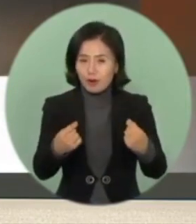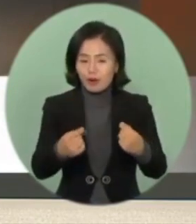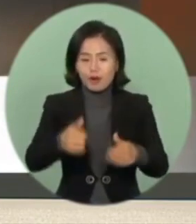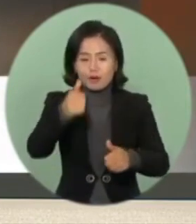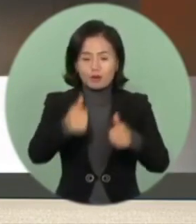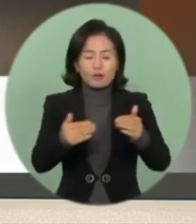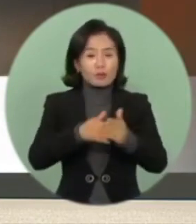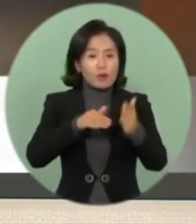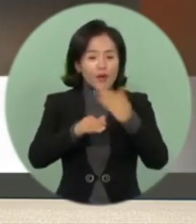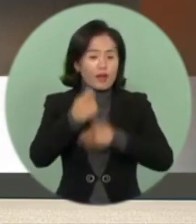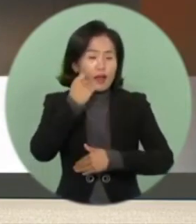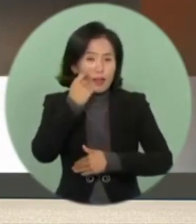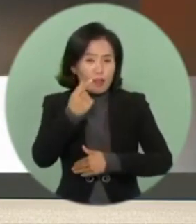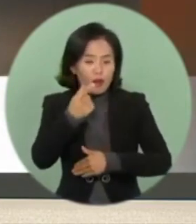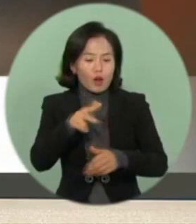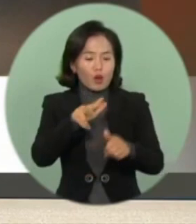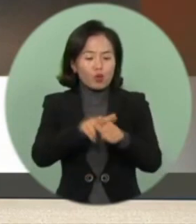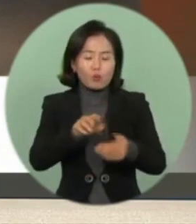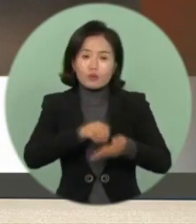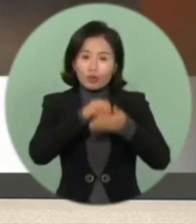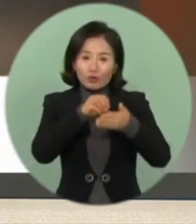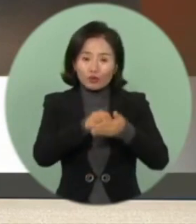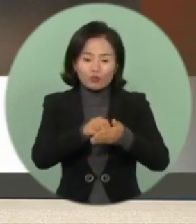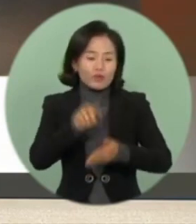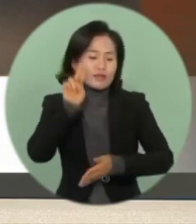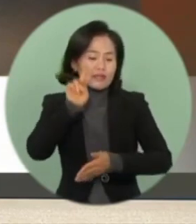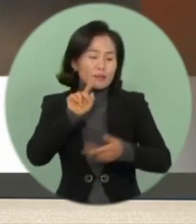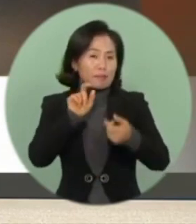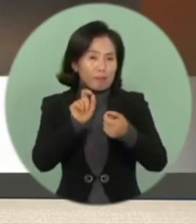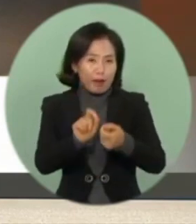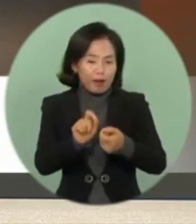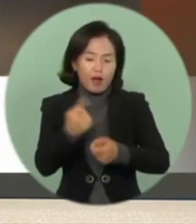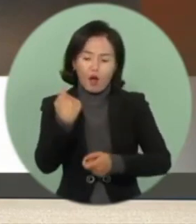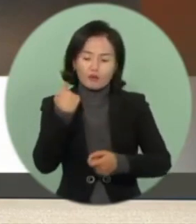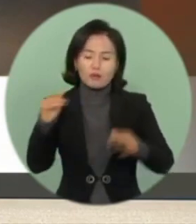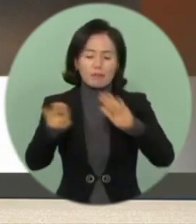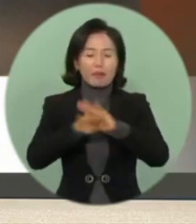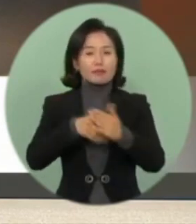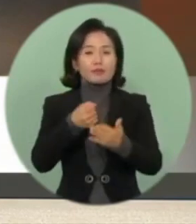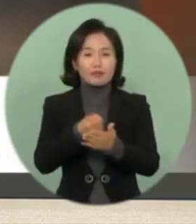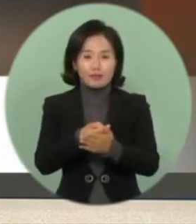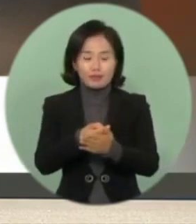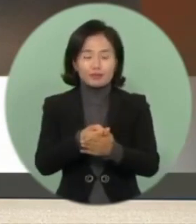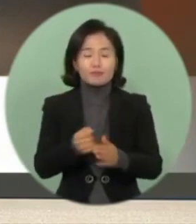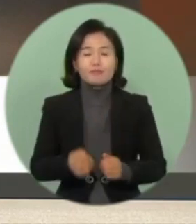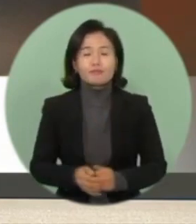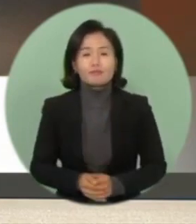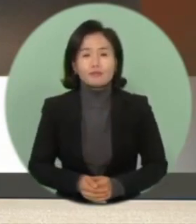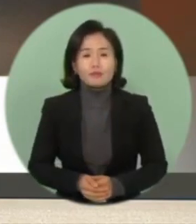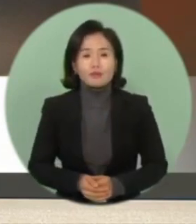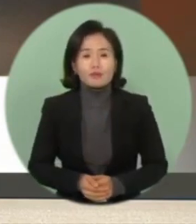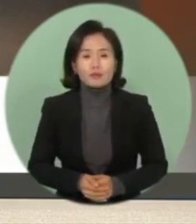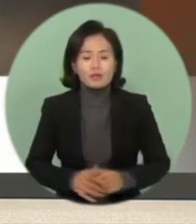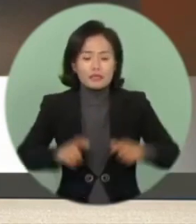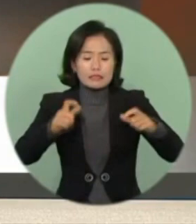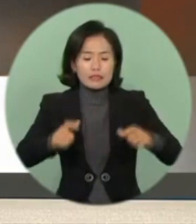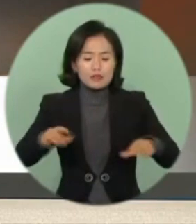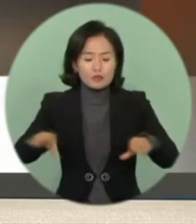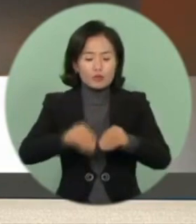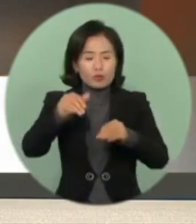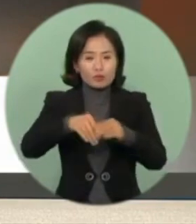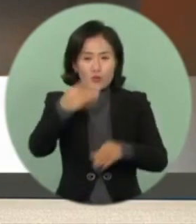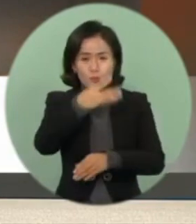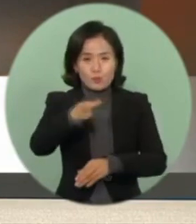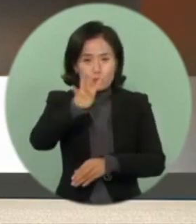경선이 끝난지 한 달 또 후보자 등록을 불과 이틀 앞둔 어젯밤 내려진 결정인데 이로써 지역의 총선